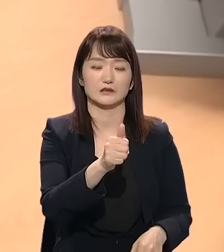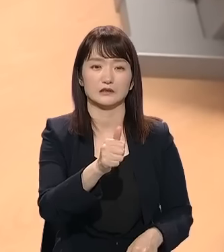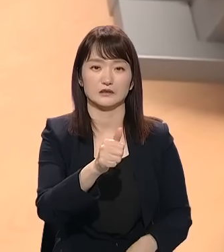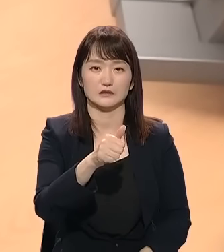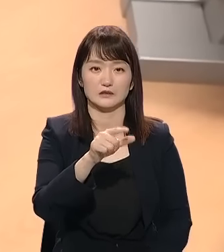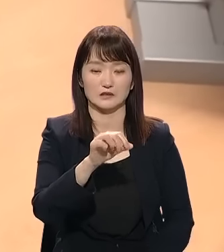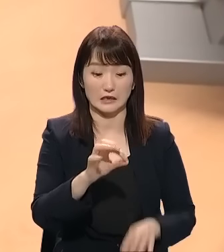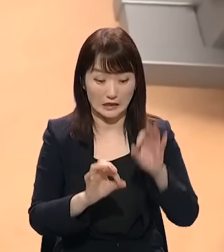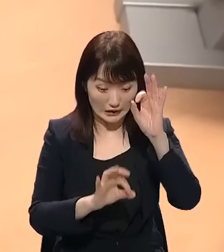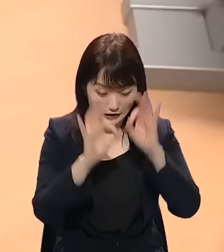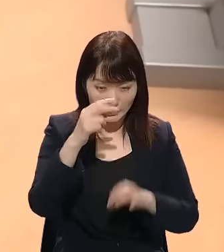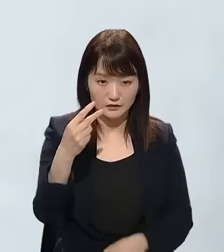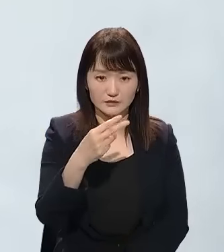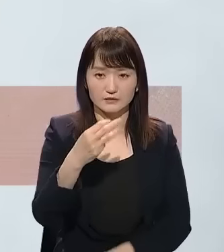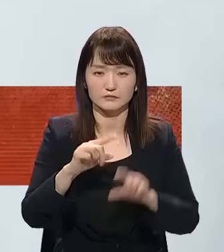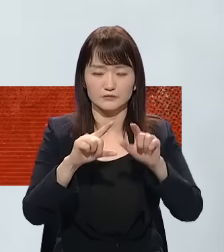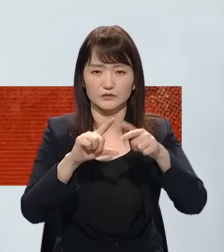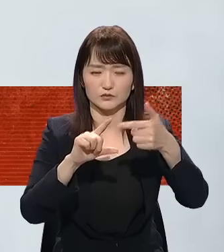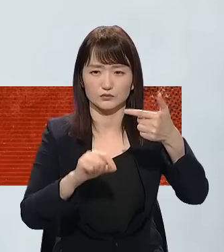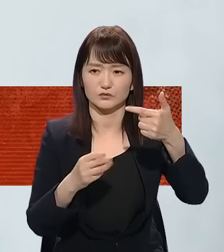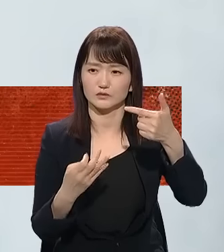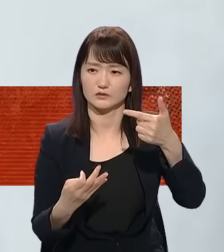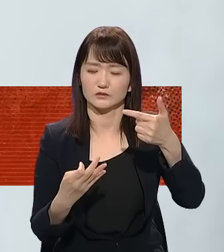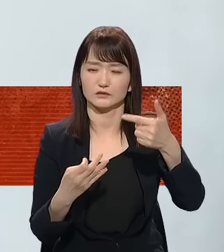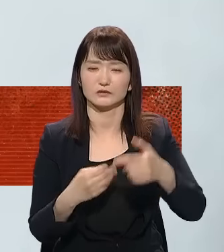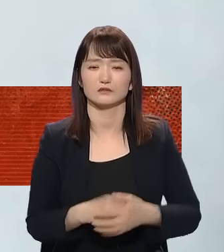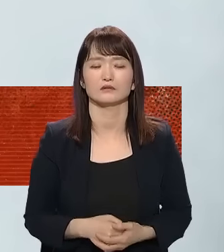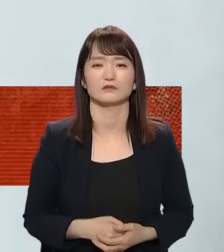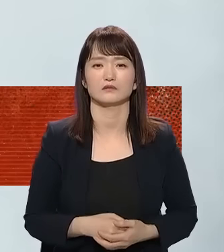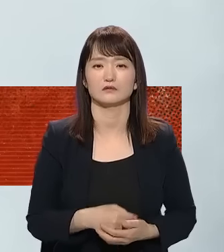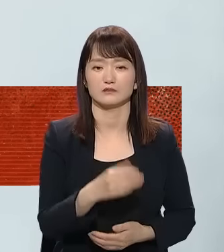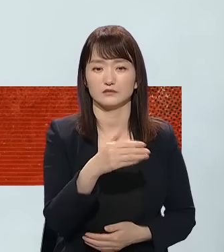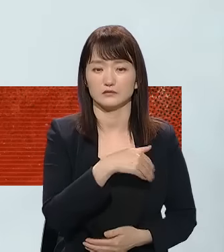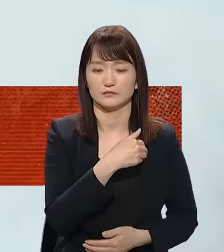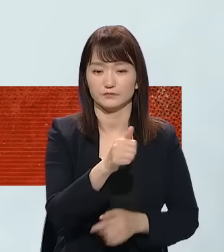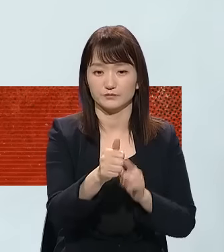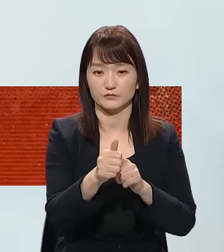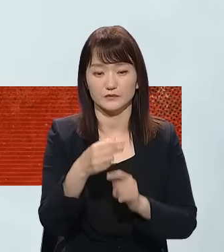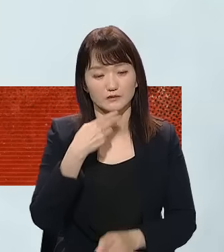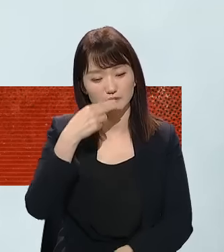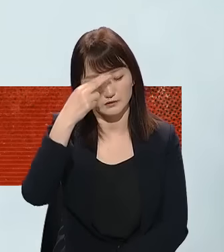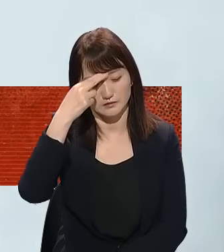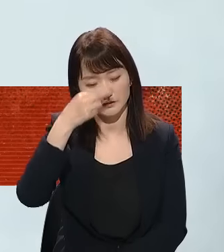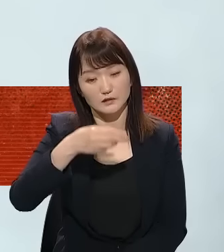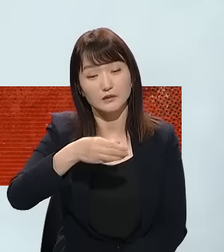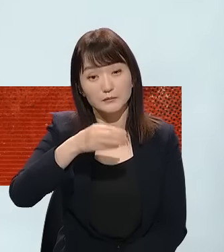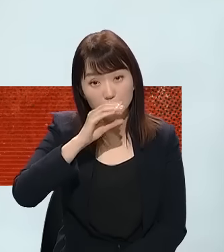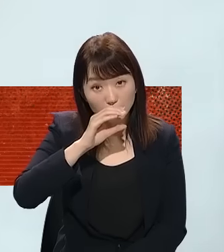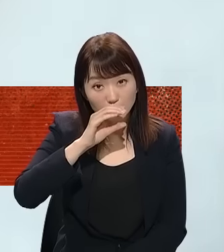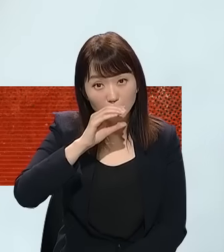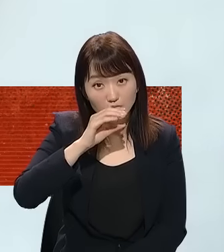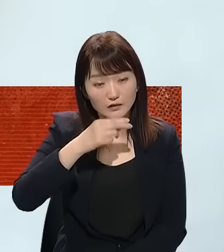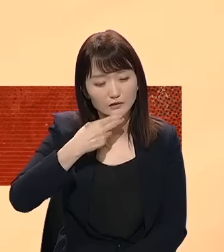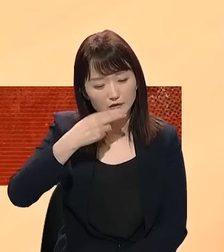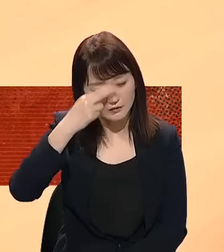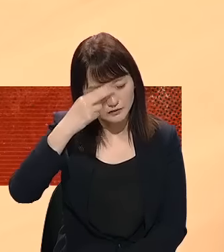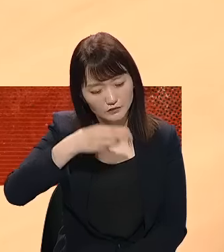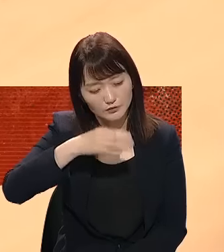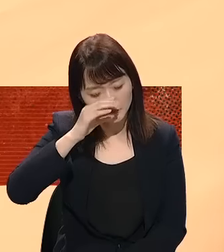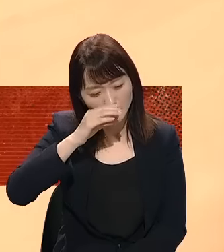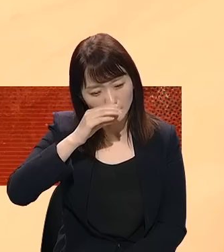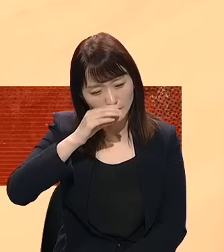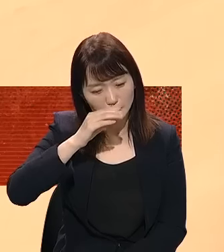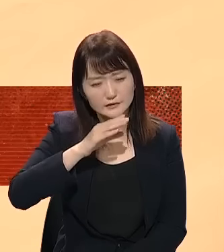됩니다 2013년 2월 14일에이 내연남이 이제 술을 갖다가 이렇게 한 잔 먹으니까 치중 진담이 나온